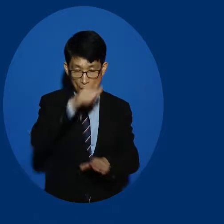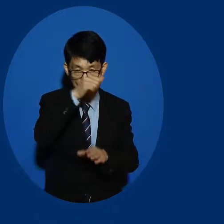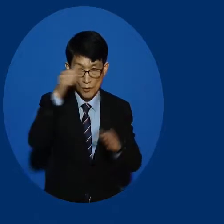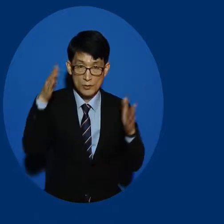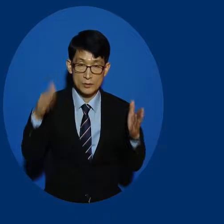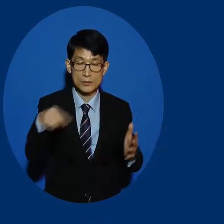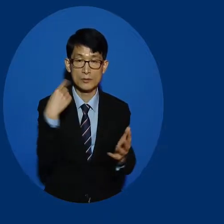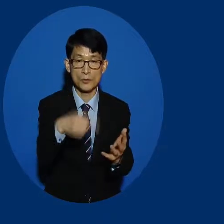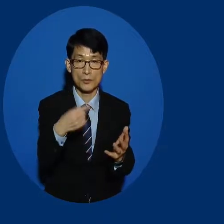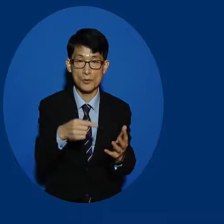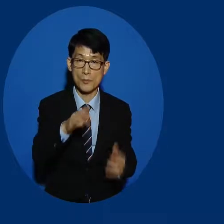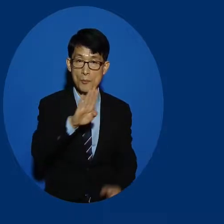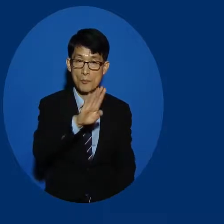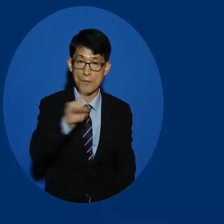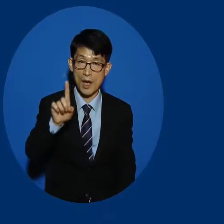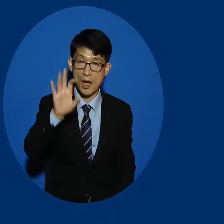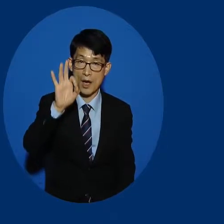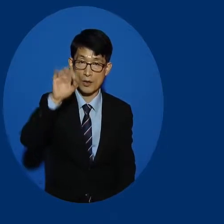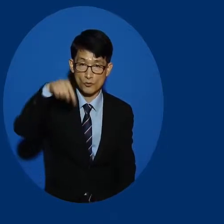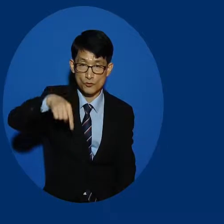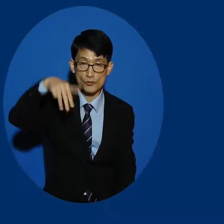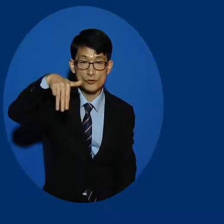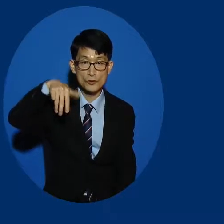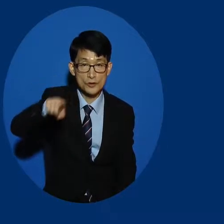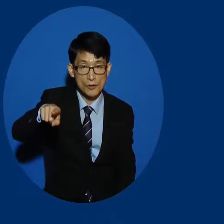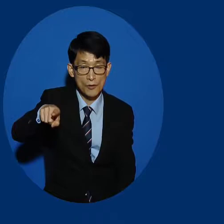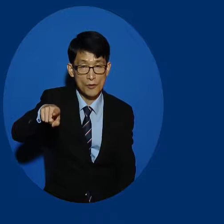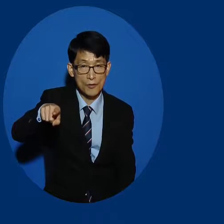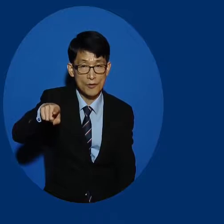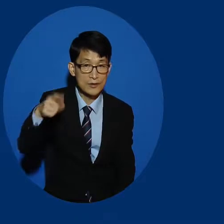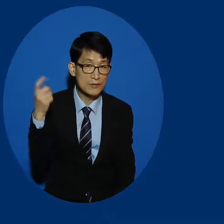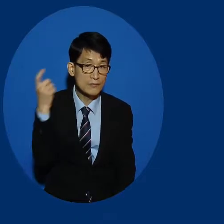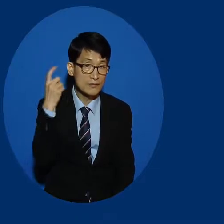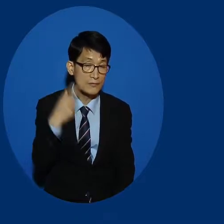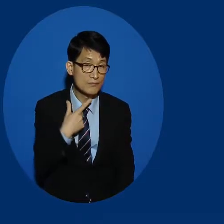평생교육 바우처라고 들어보셨습니까?